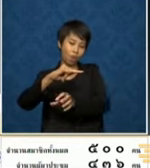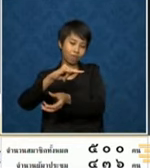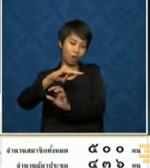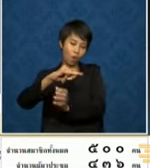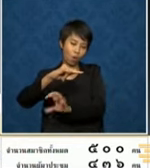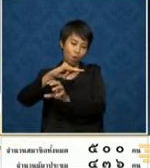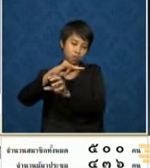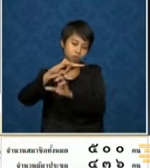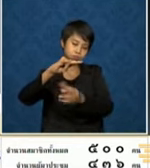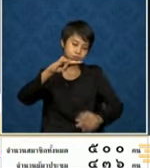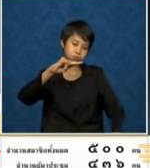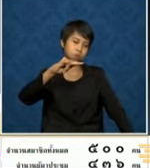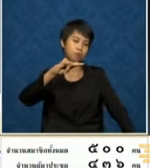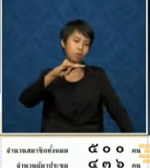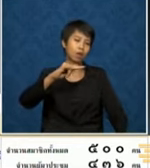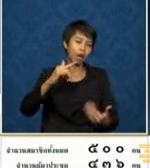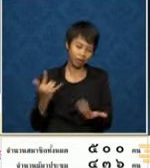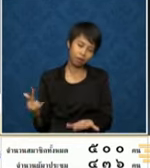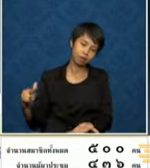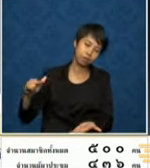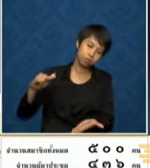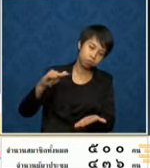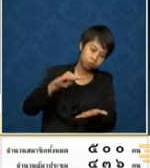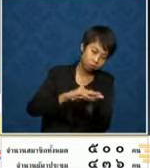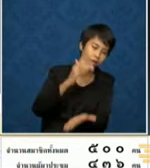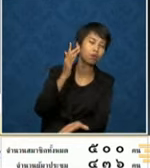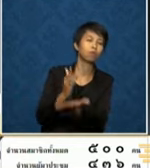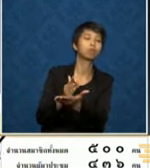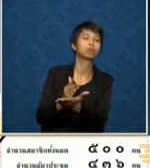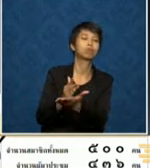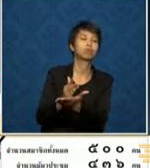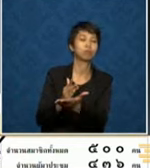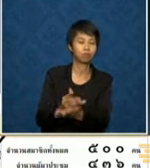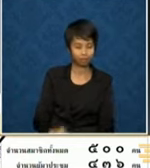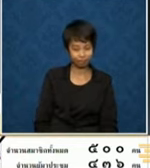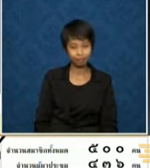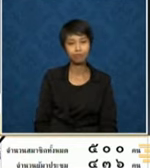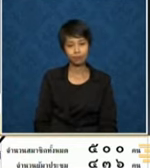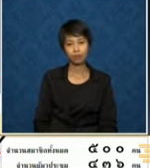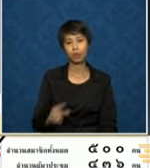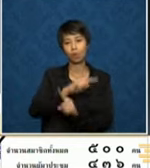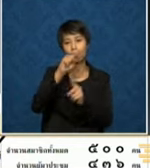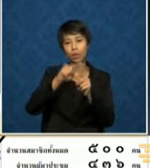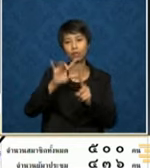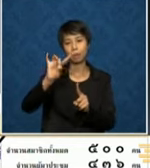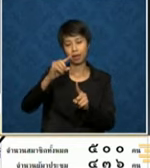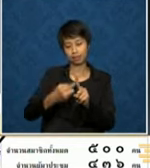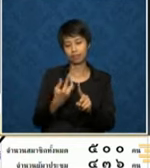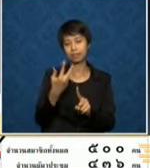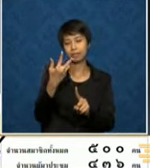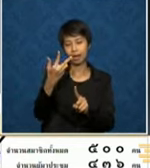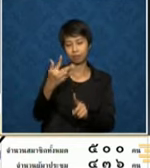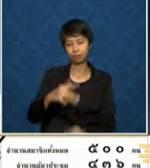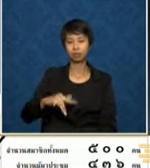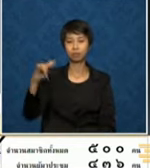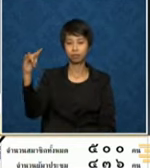หลุดกลางอากาศครับนักบินต้องขอเครื่องบินลงฉุกเฉินครับ8มีนาคมเครื่องบินโบอิ้